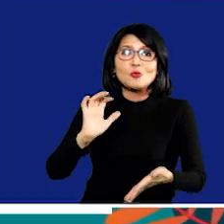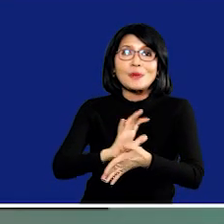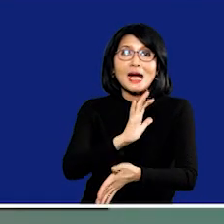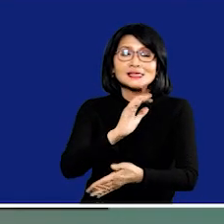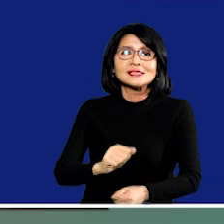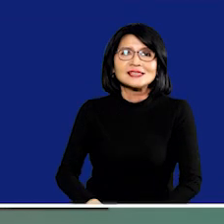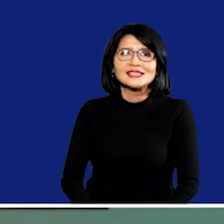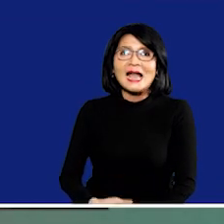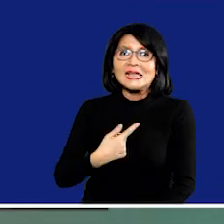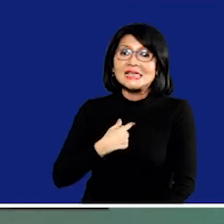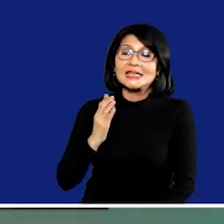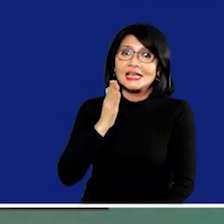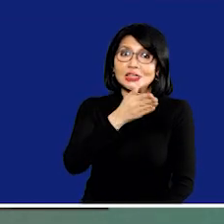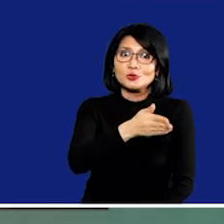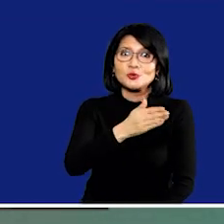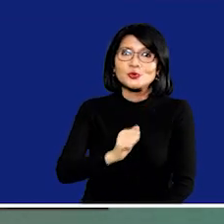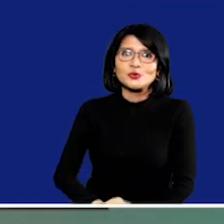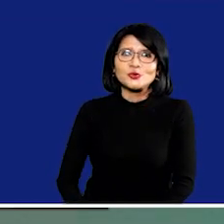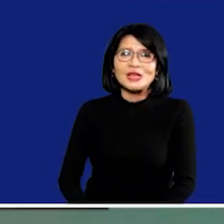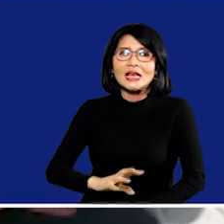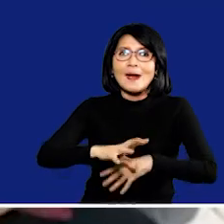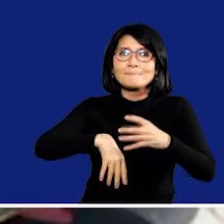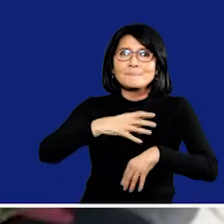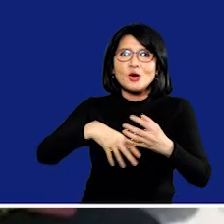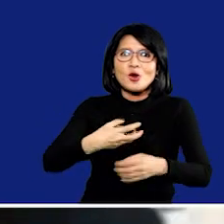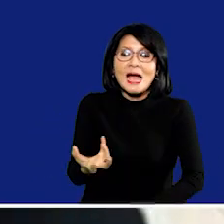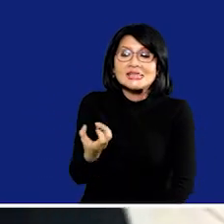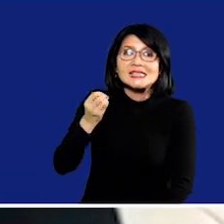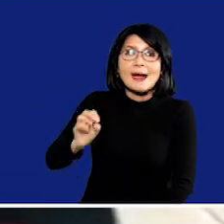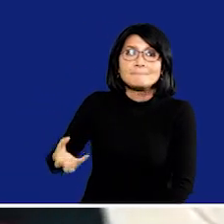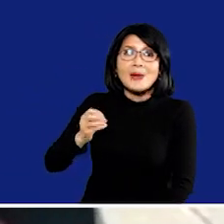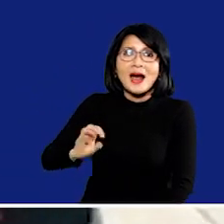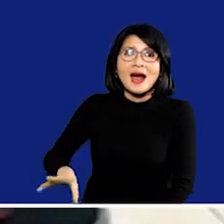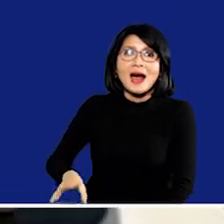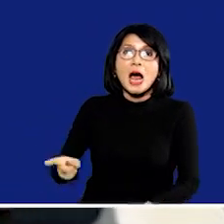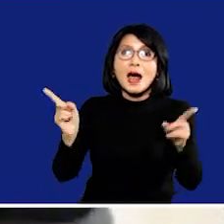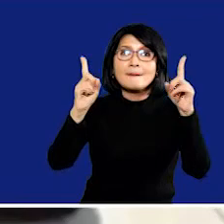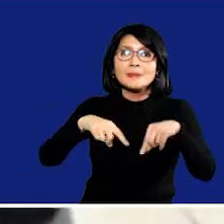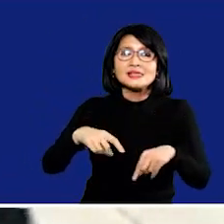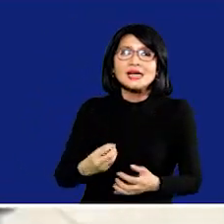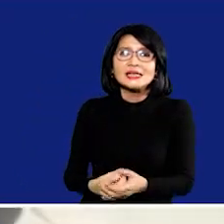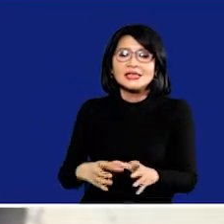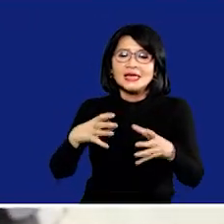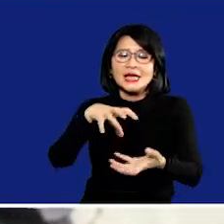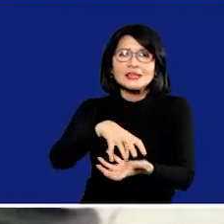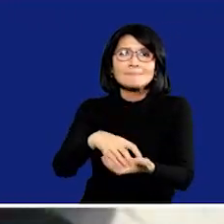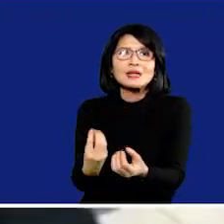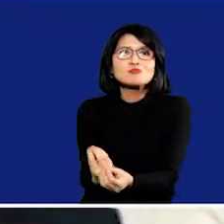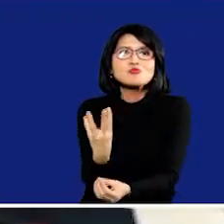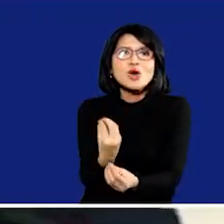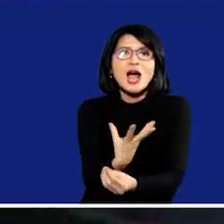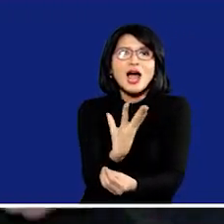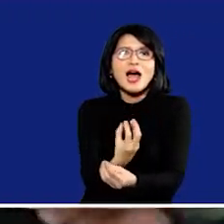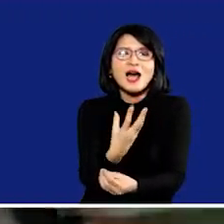bekas. Saya juga ikut dalam mengolah sampah menjadi pot bunga,